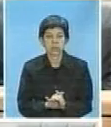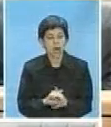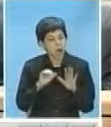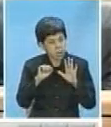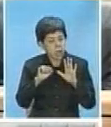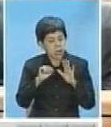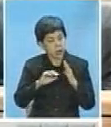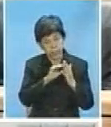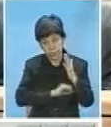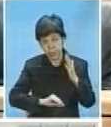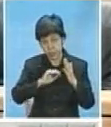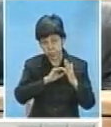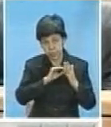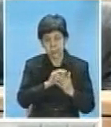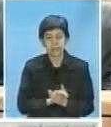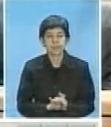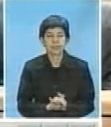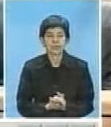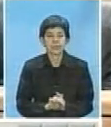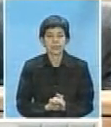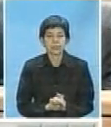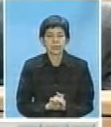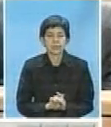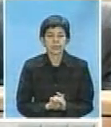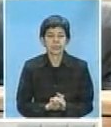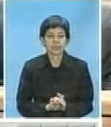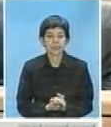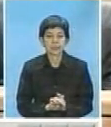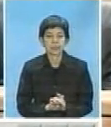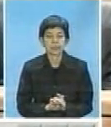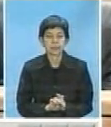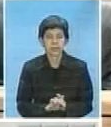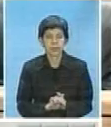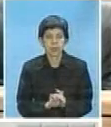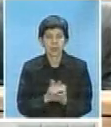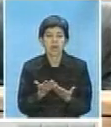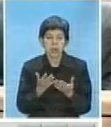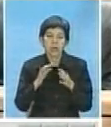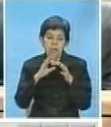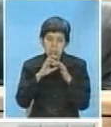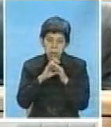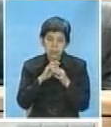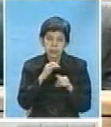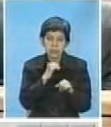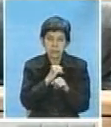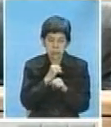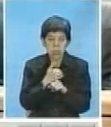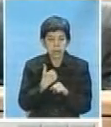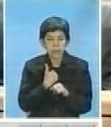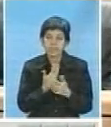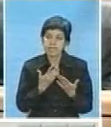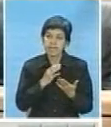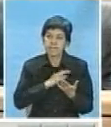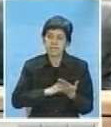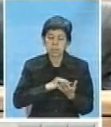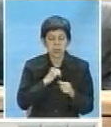ทั่วประเทศนี่แหละครับคือสิ่งที่บั่นทอนความเข้มแข็งและแ